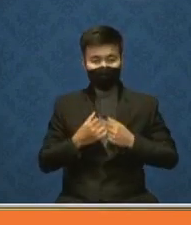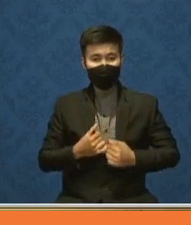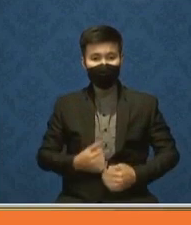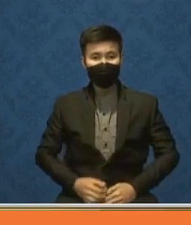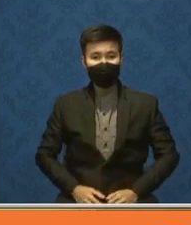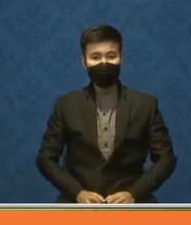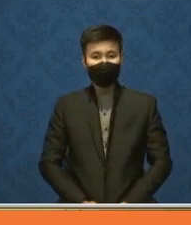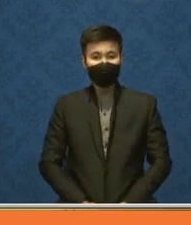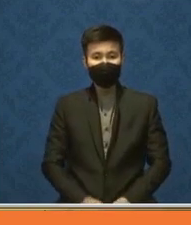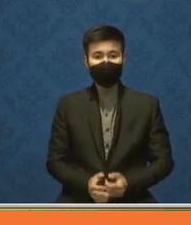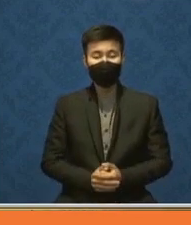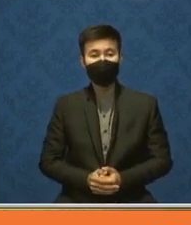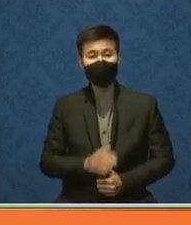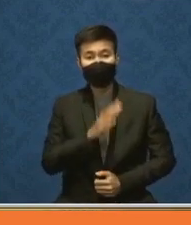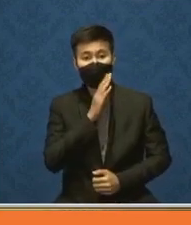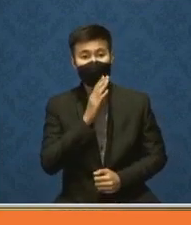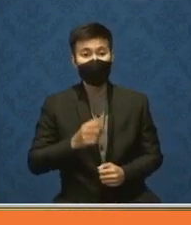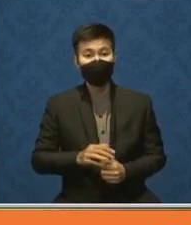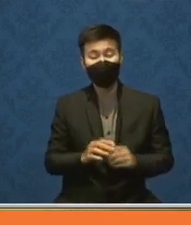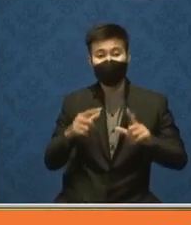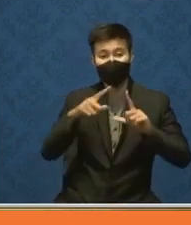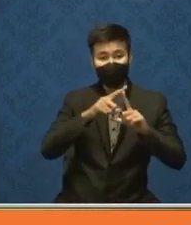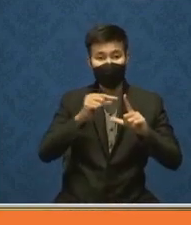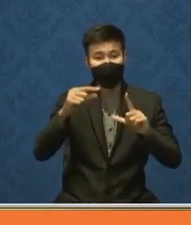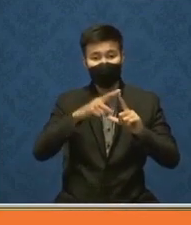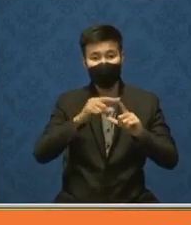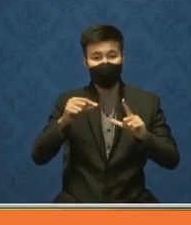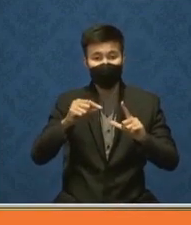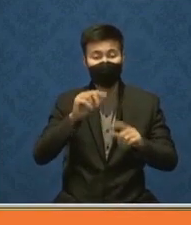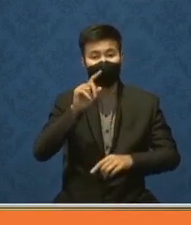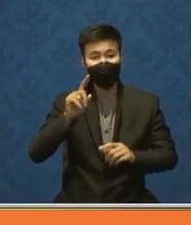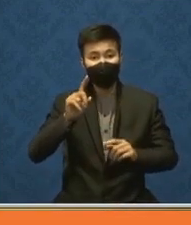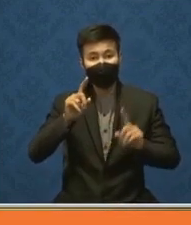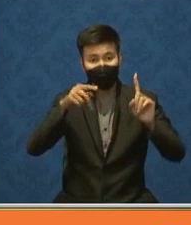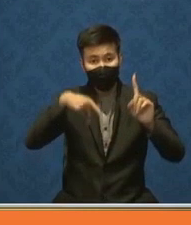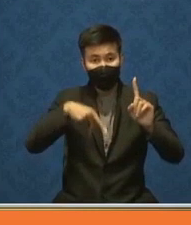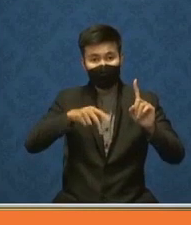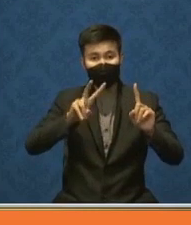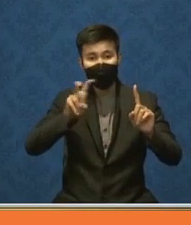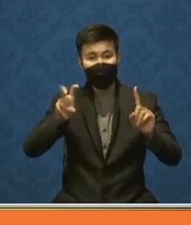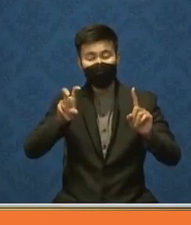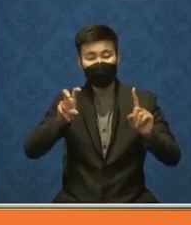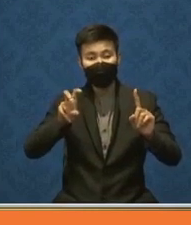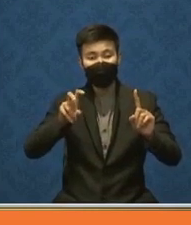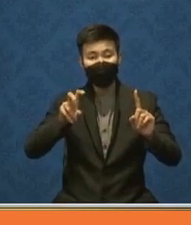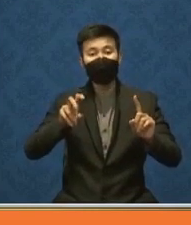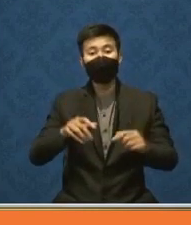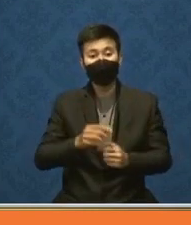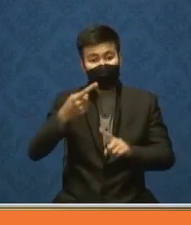และถ้าเป็นรัฐบาลก้าวไกลครับสิ่งที่พวกเราเสนอนี่ครับคือเพิ่มเบี้ยเด็กเล็กทั่วหน้าเนี่ย 1,200 บาทต่อเดือน